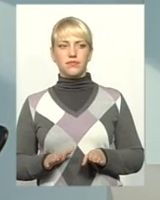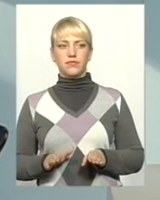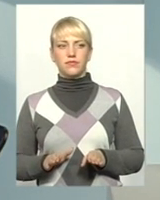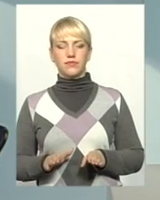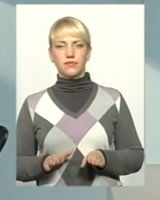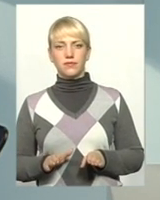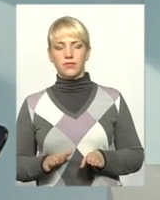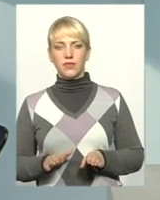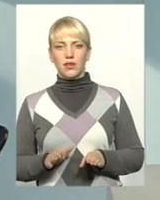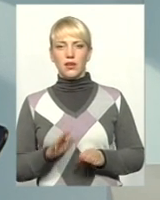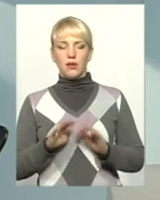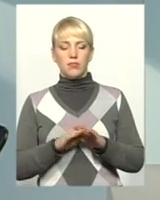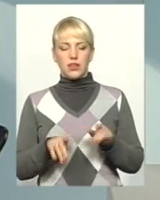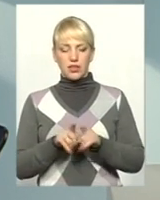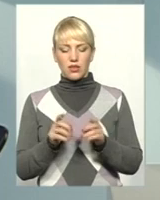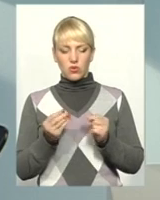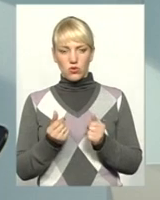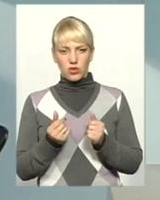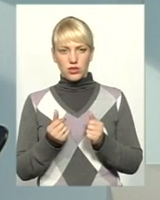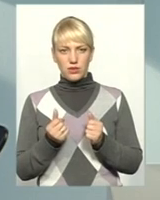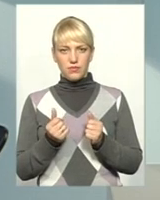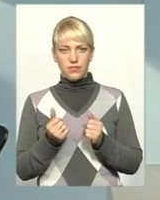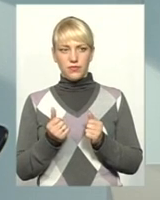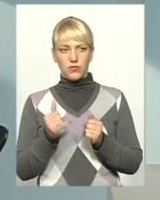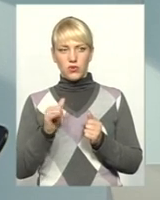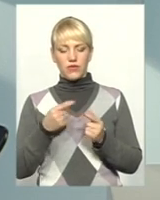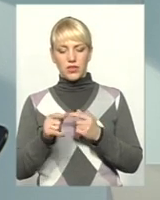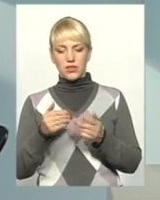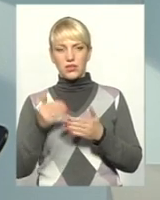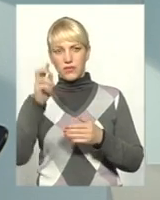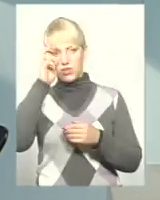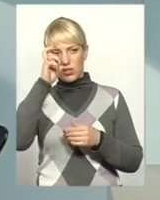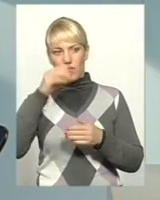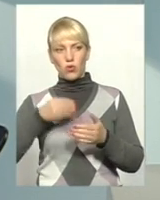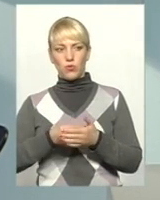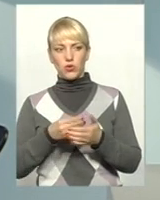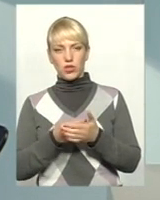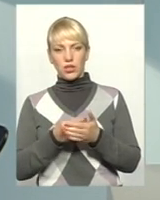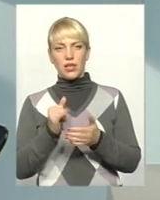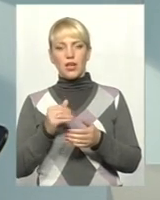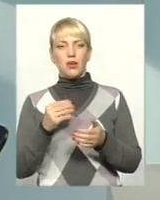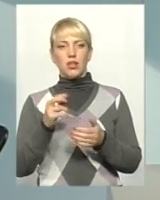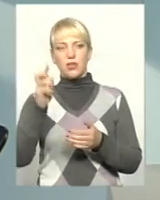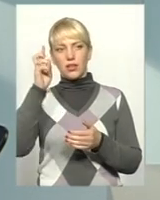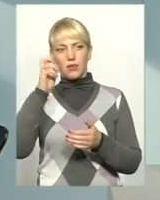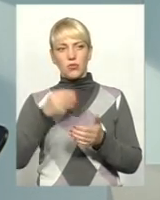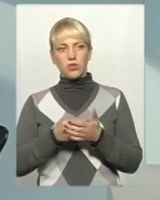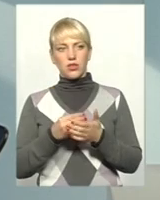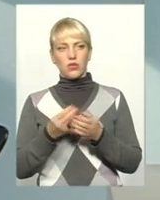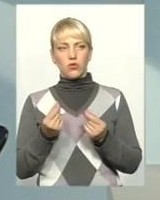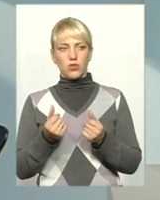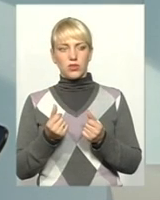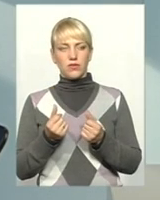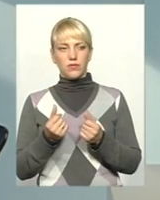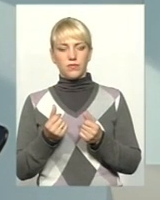тому що кредитні кошти вони відрізняються від державного бюджету, від бюджетних коштів. Тому що бюджетні